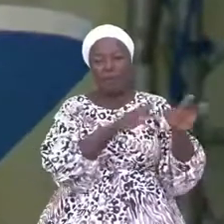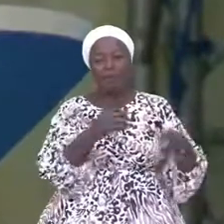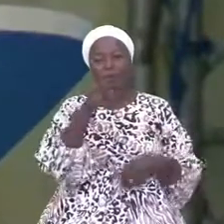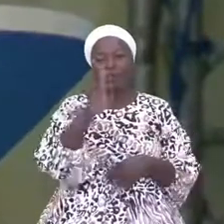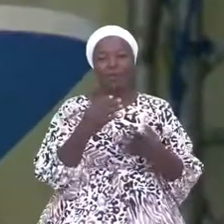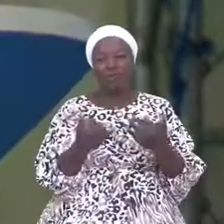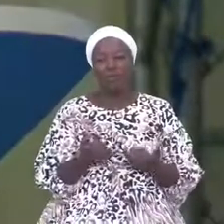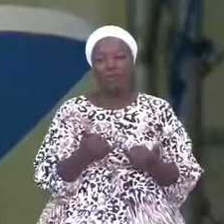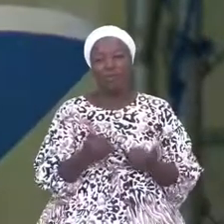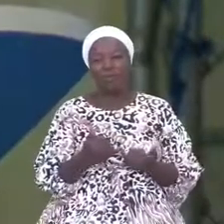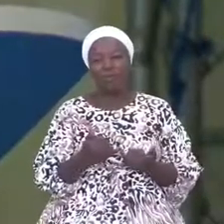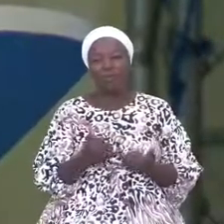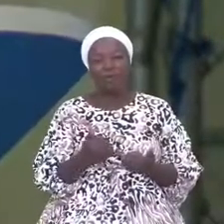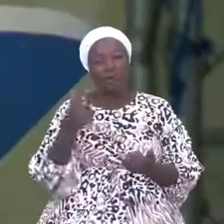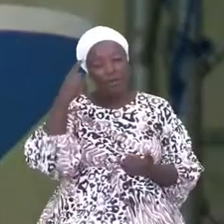Dieu maintenant.